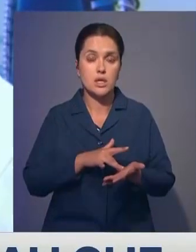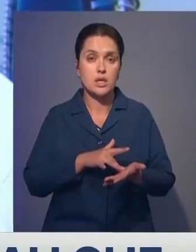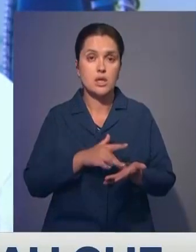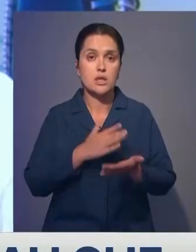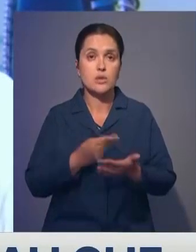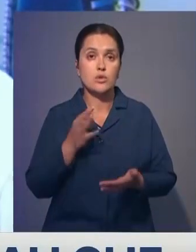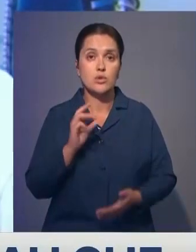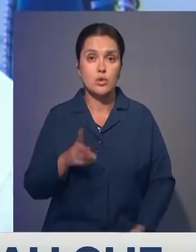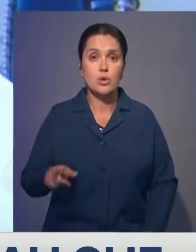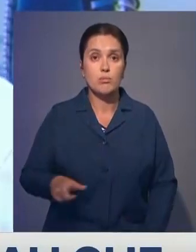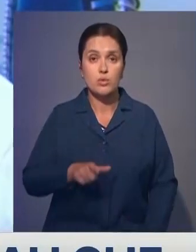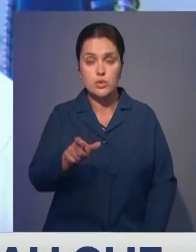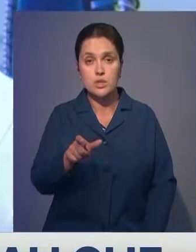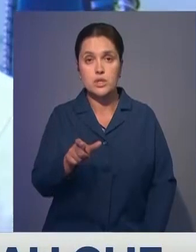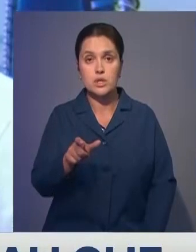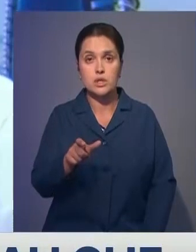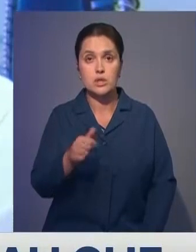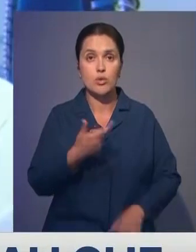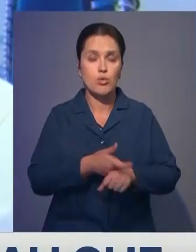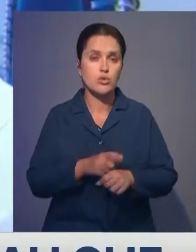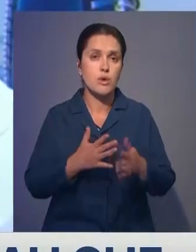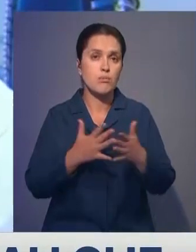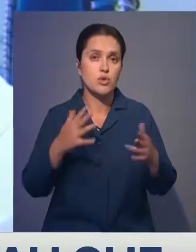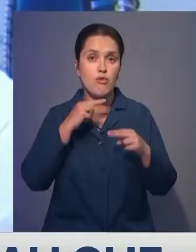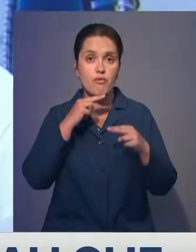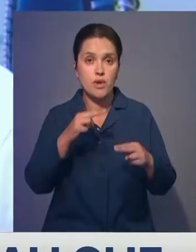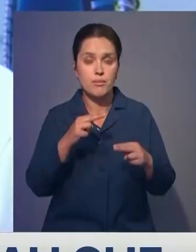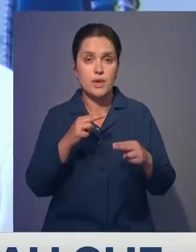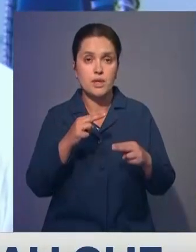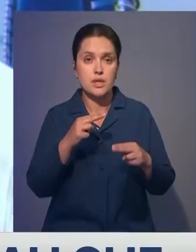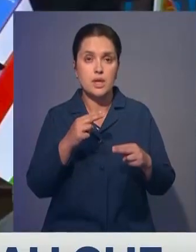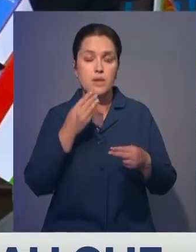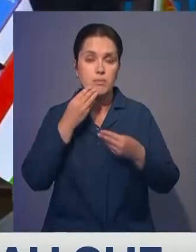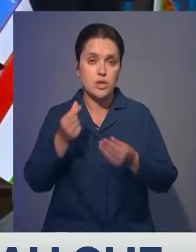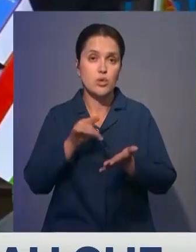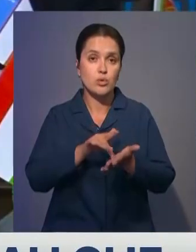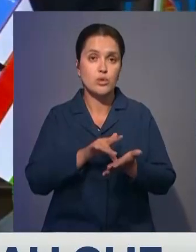поэтому очень большое внимание уделяется для привлечения туристов.